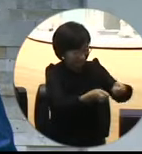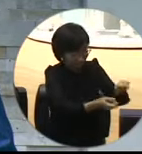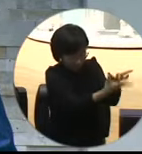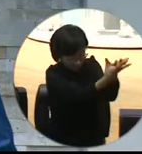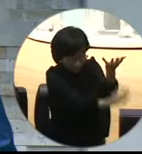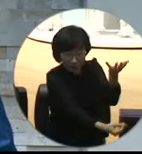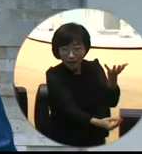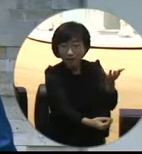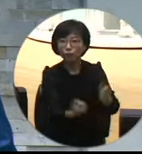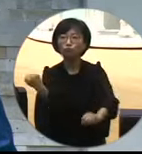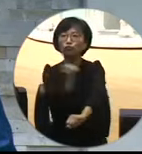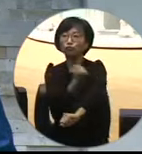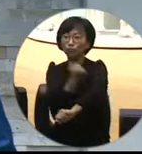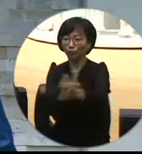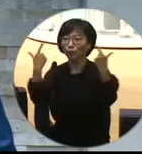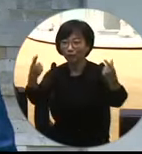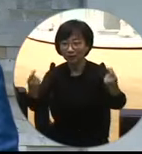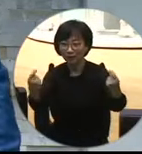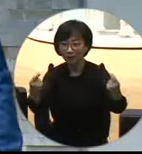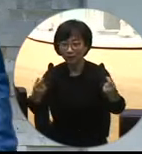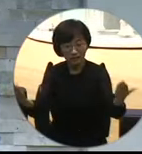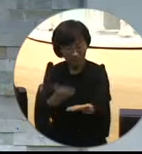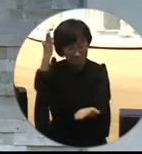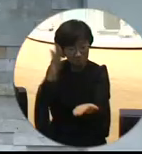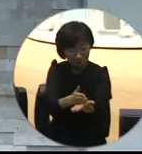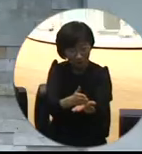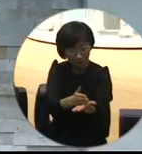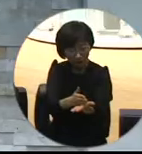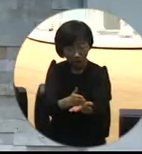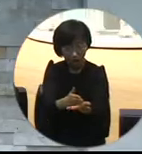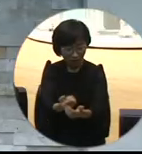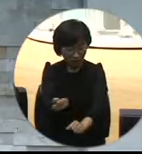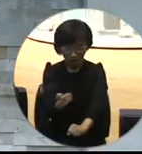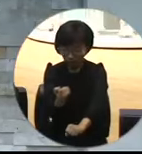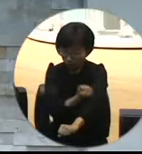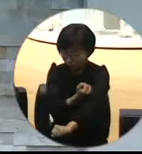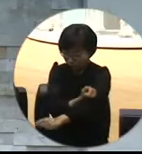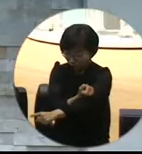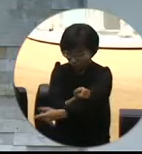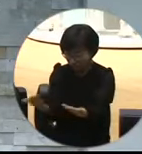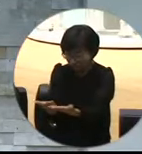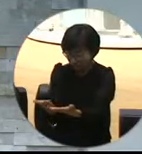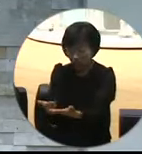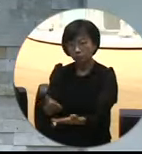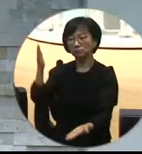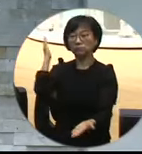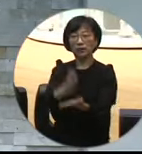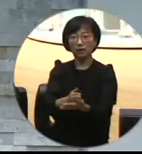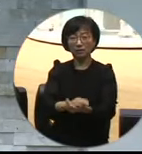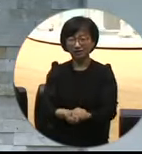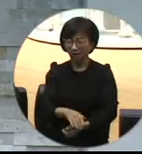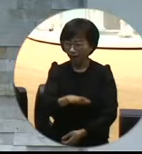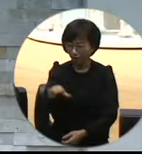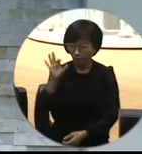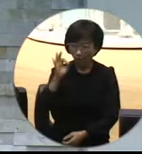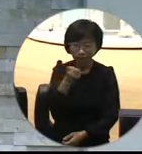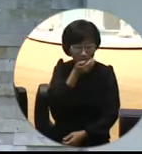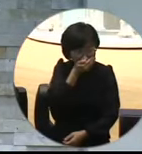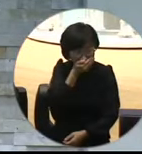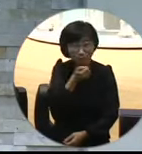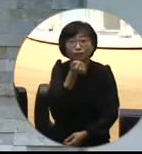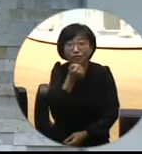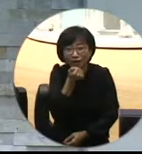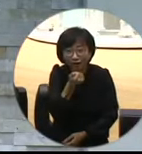그래서 안식을 범했다. 자, 우리가 지금 생각하면 웃을 일이지요. 또 바보들 같지요. 상상할 수도